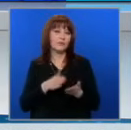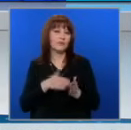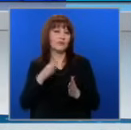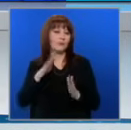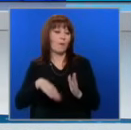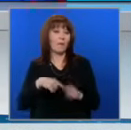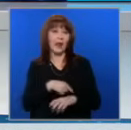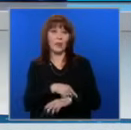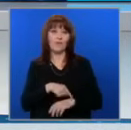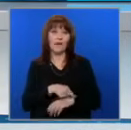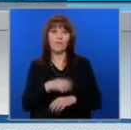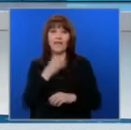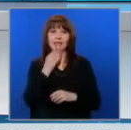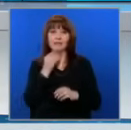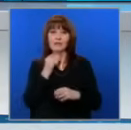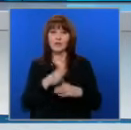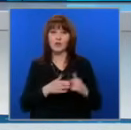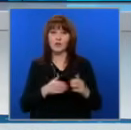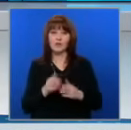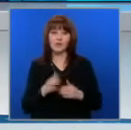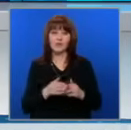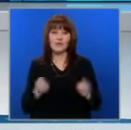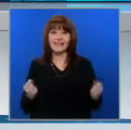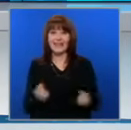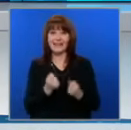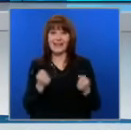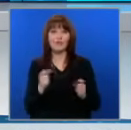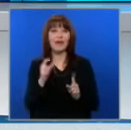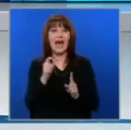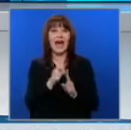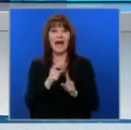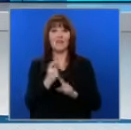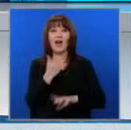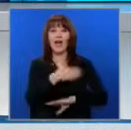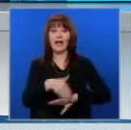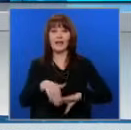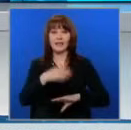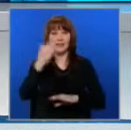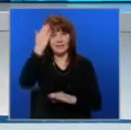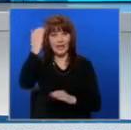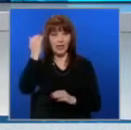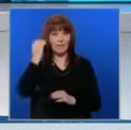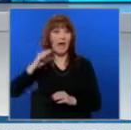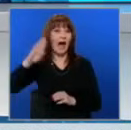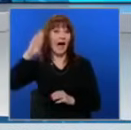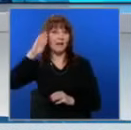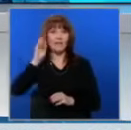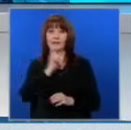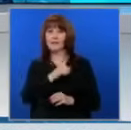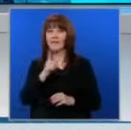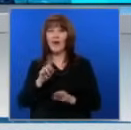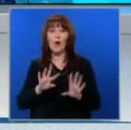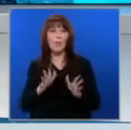Израел се готви за началото на мащабна сухопътна операция в Рафа на границата с Египет. Армията е наредила на